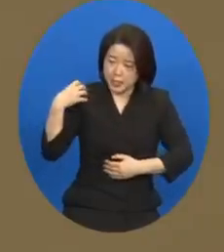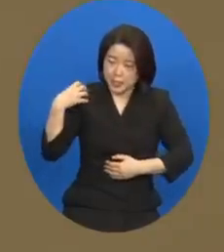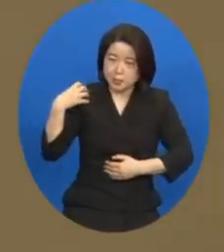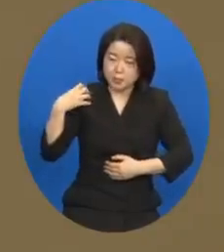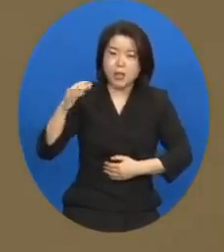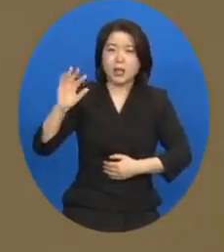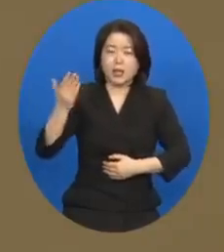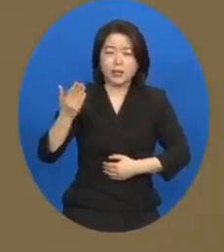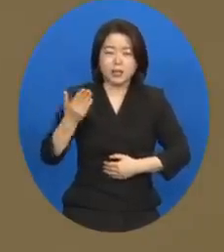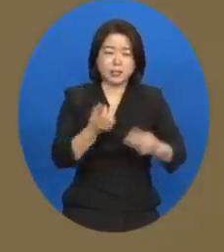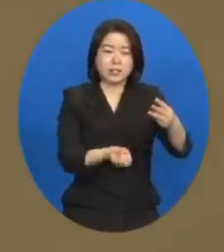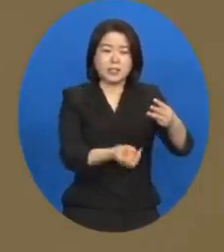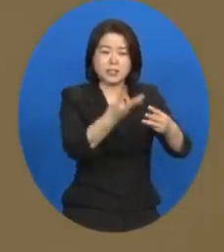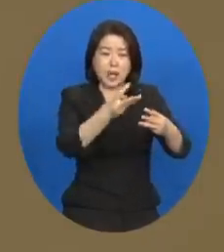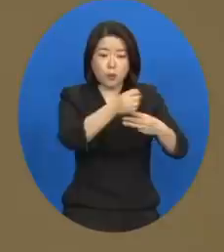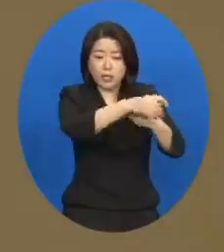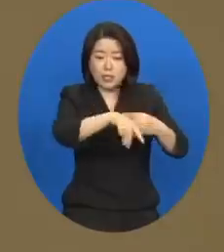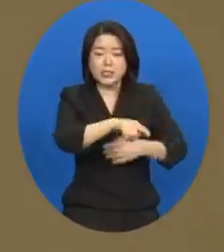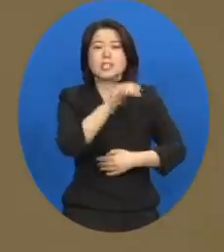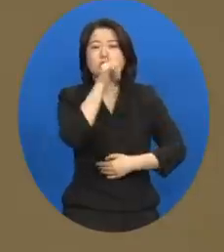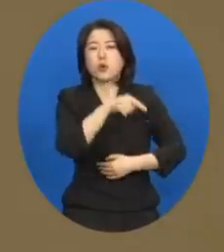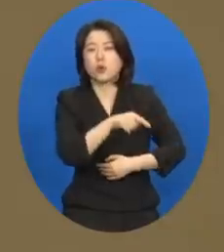지파가 있는 거예요. 만약에